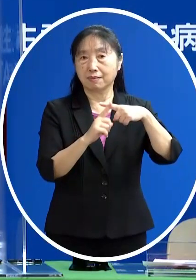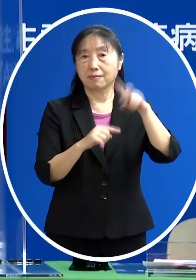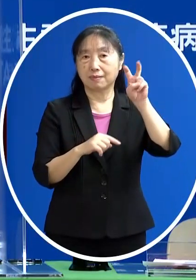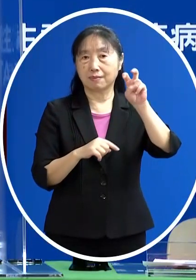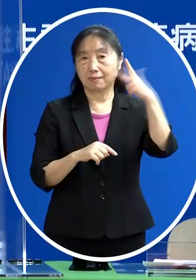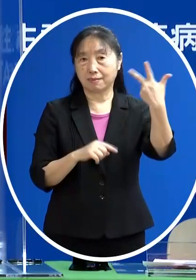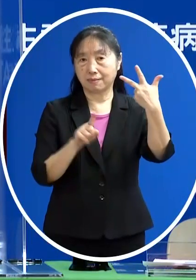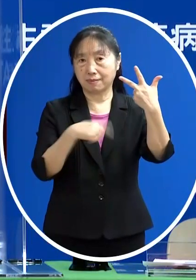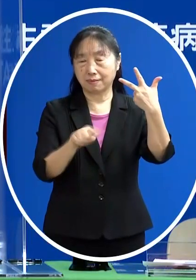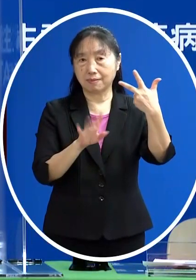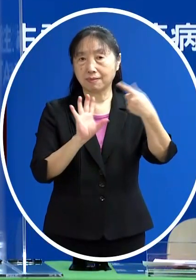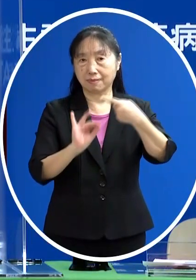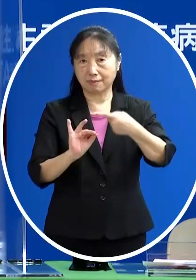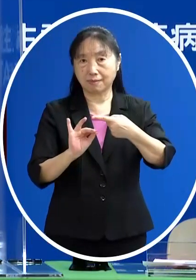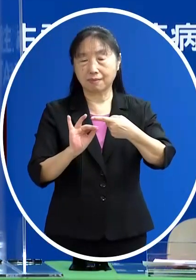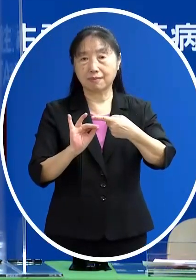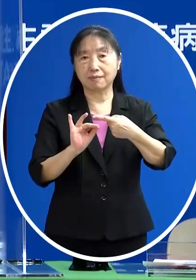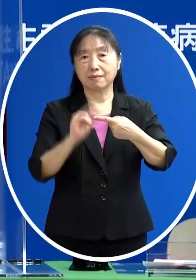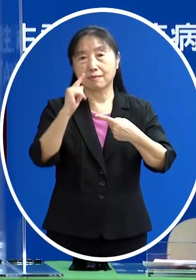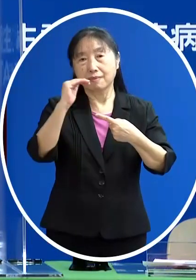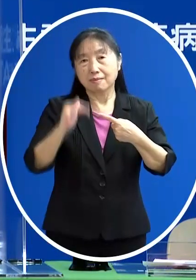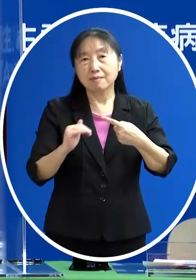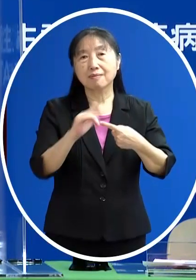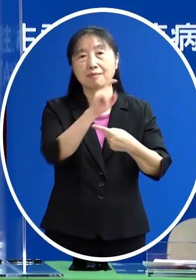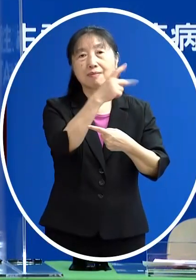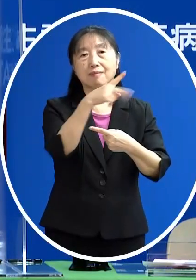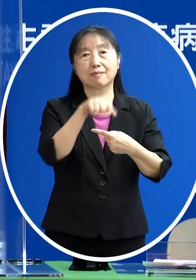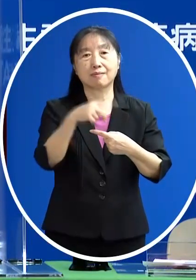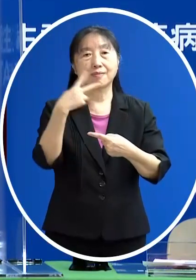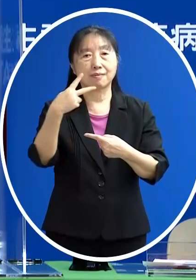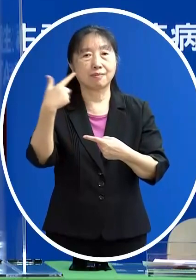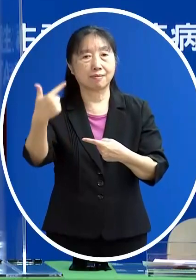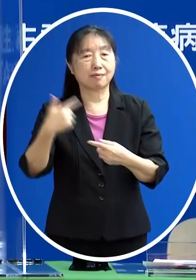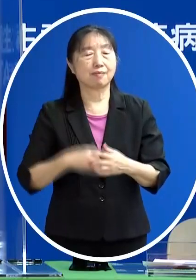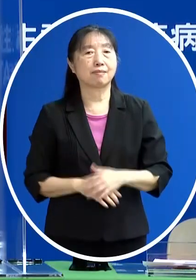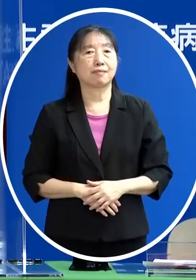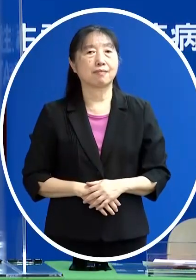是27人，那阳性率现在比较低，是 2.26。